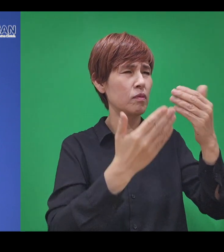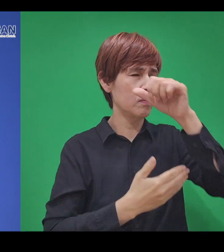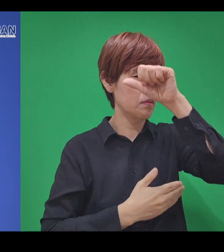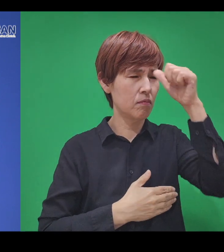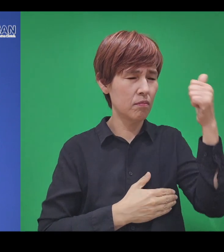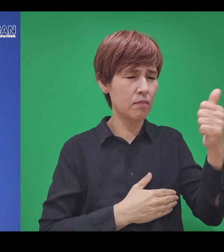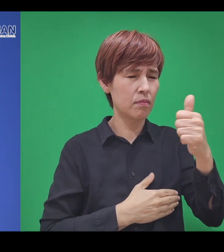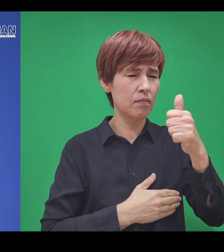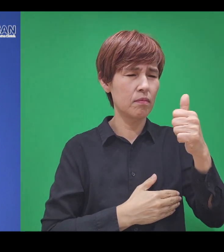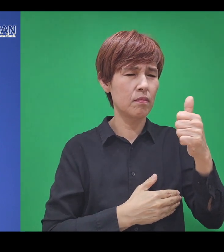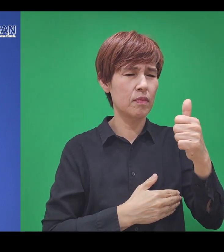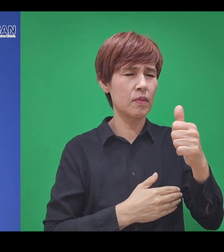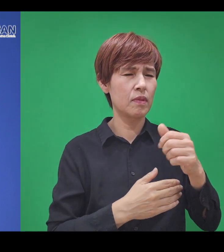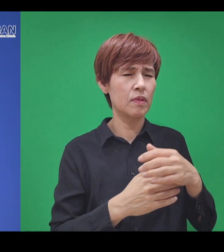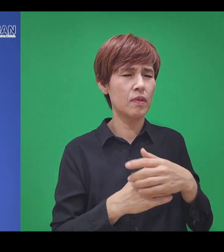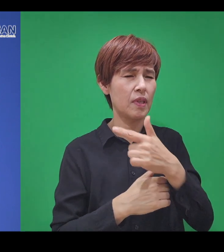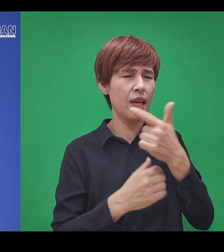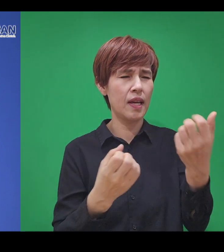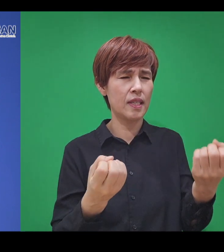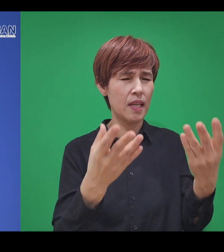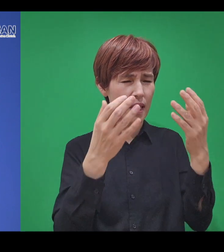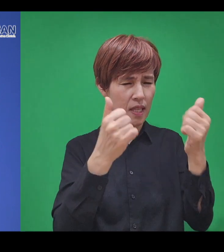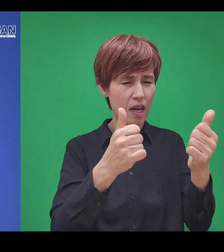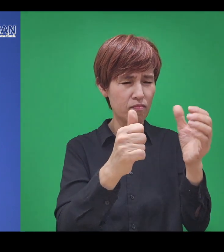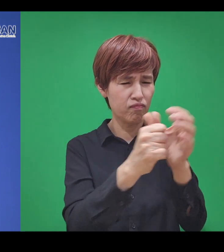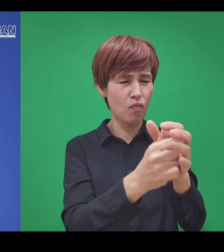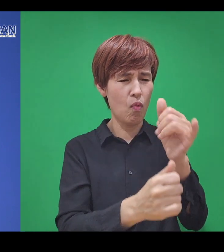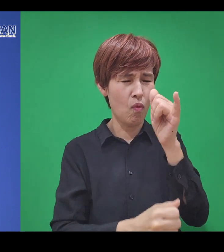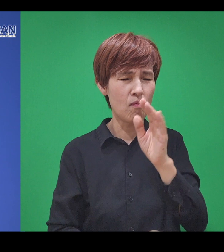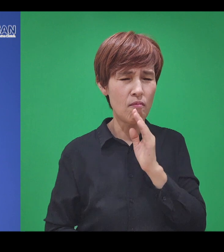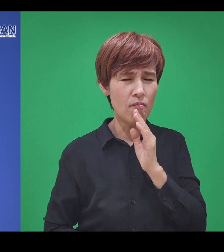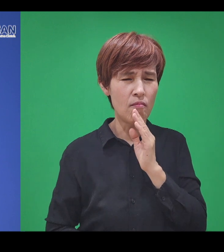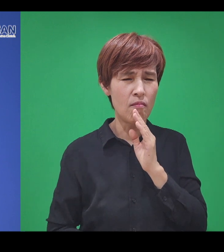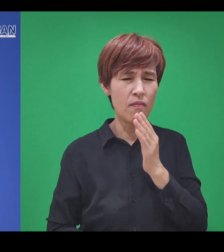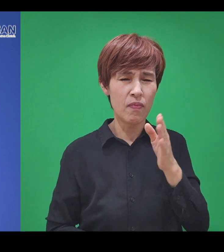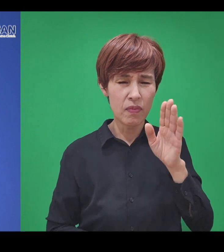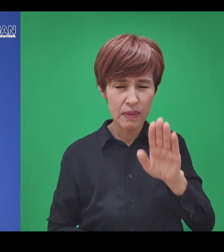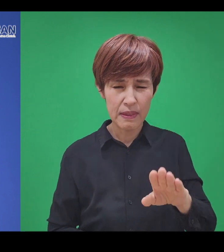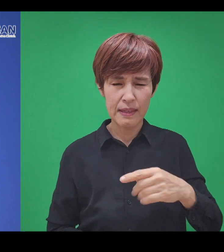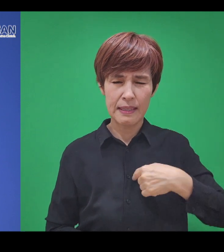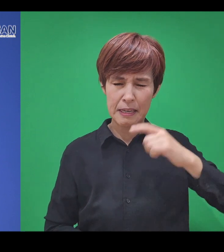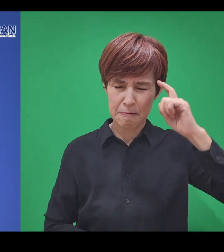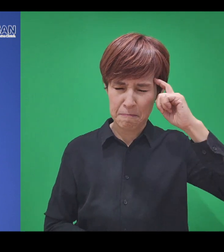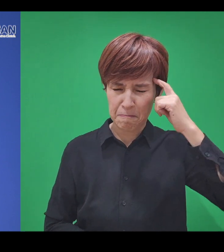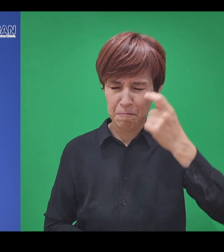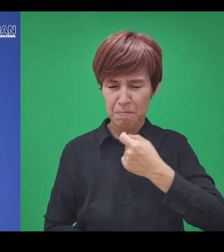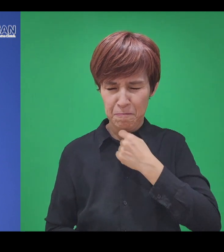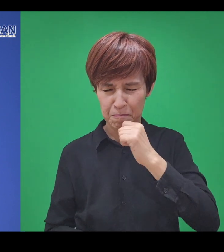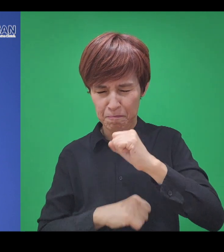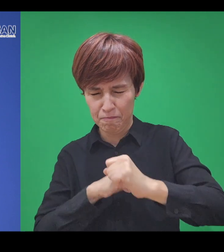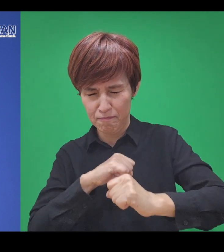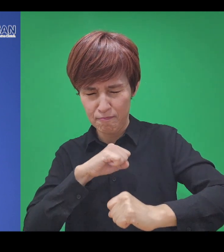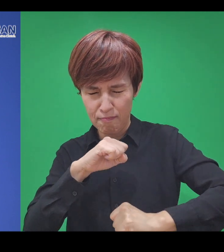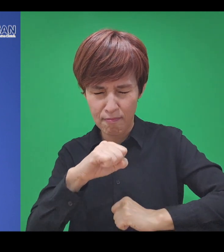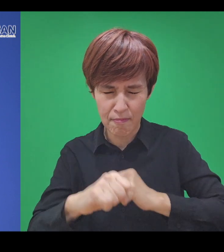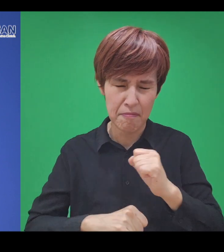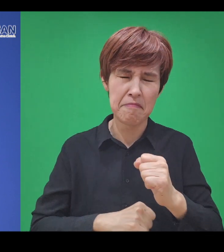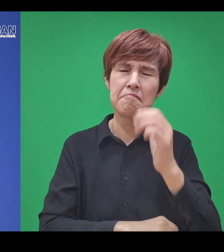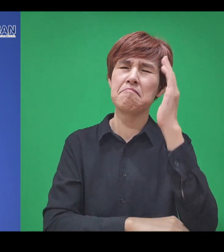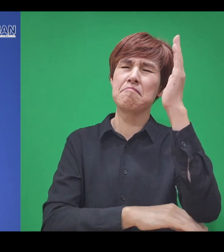장로들이라고 하는 권위는 가지면서 교묘하게 내 뜻 붙잡고 내가 원하는 대로